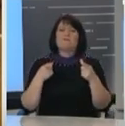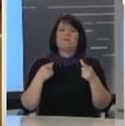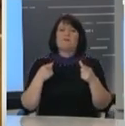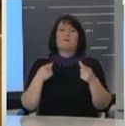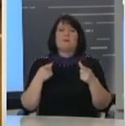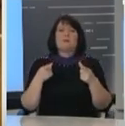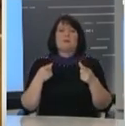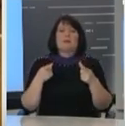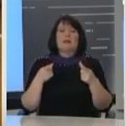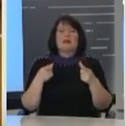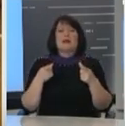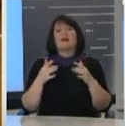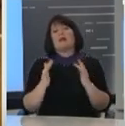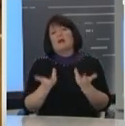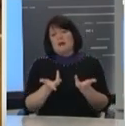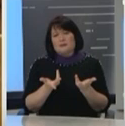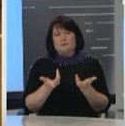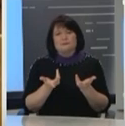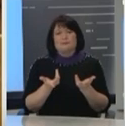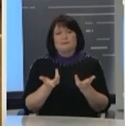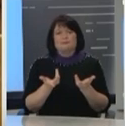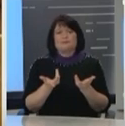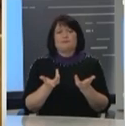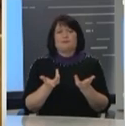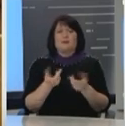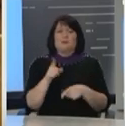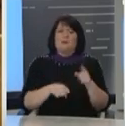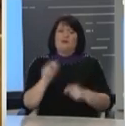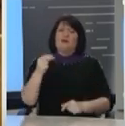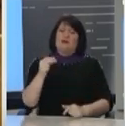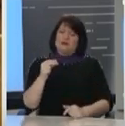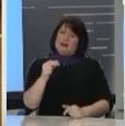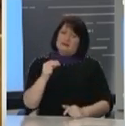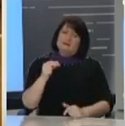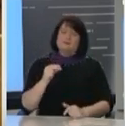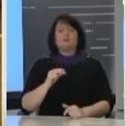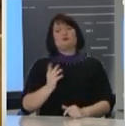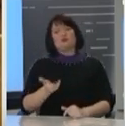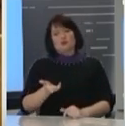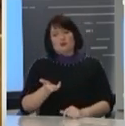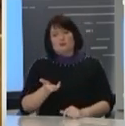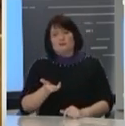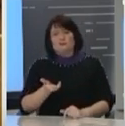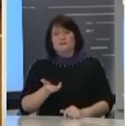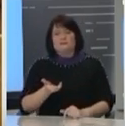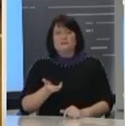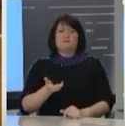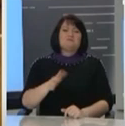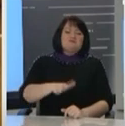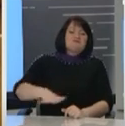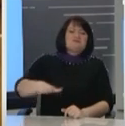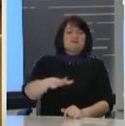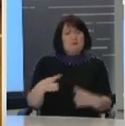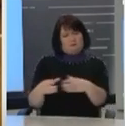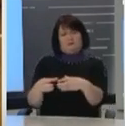Δημοκρατίας ή στελέχη που κινούνται στο περιβάλλον